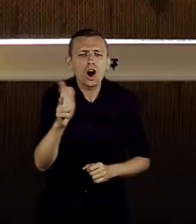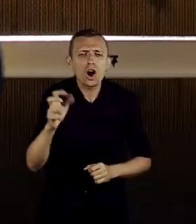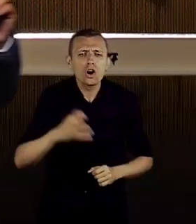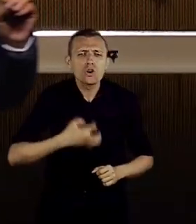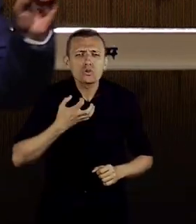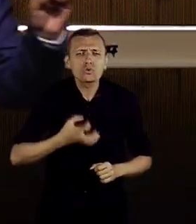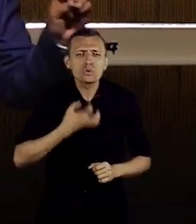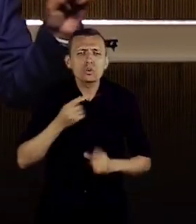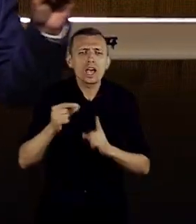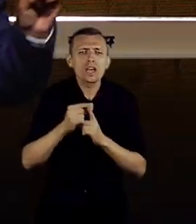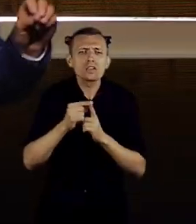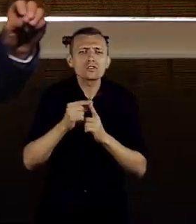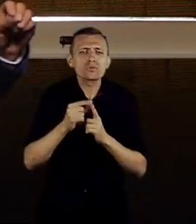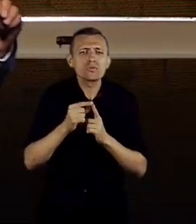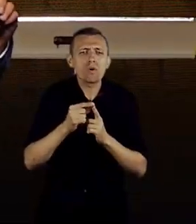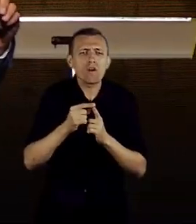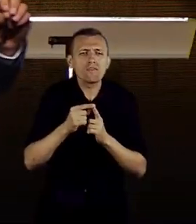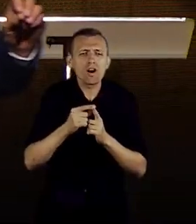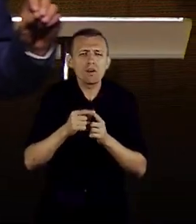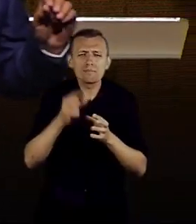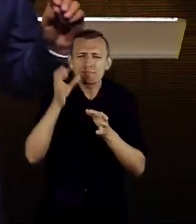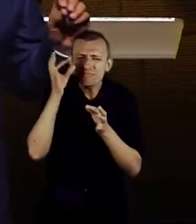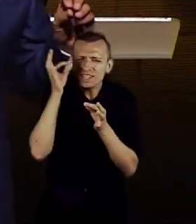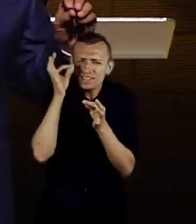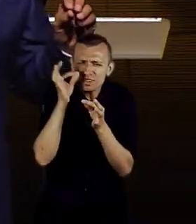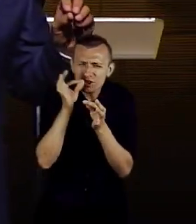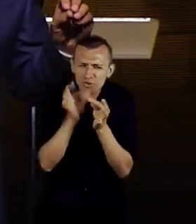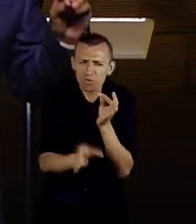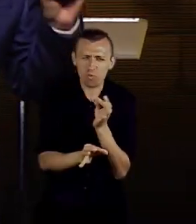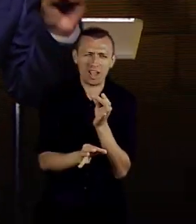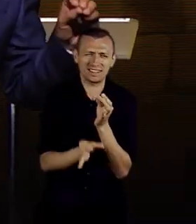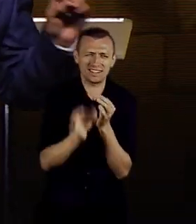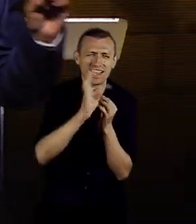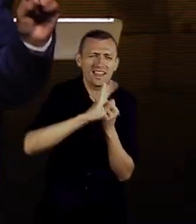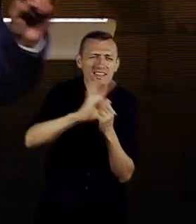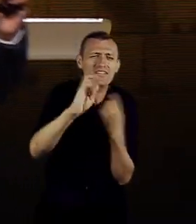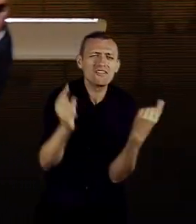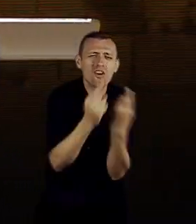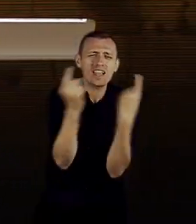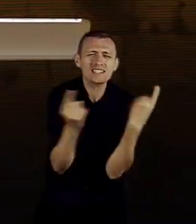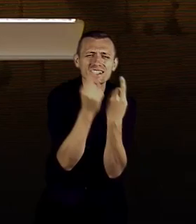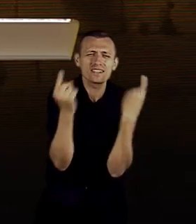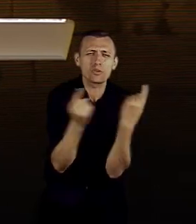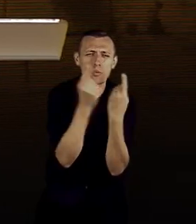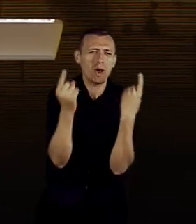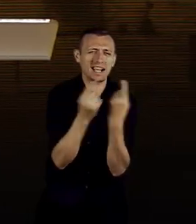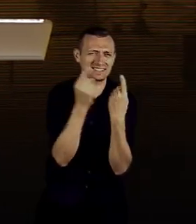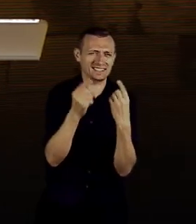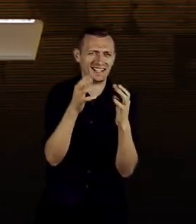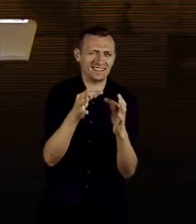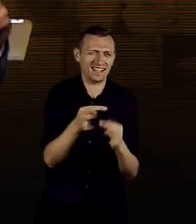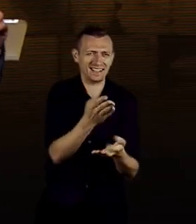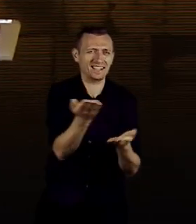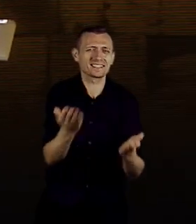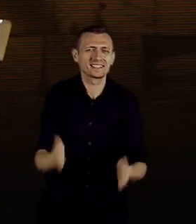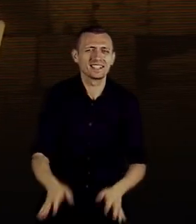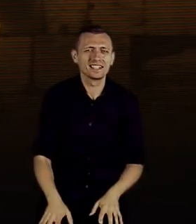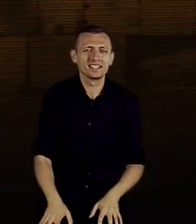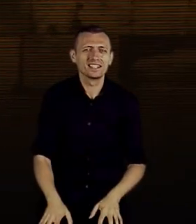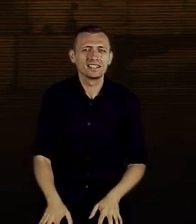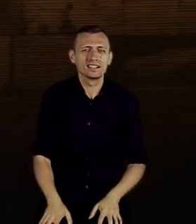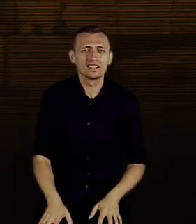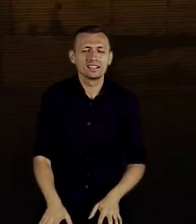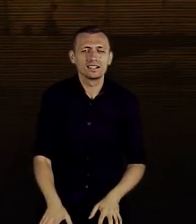ciebie, ponieważ twoja życiowa sytuacja, ten etap duchowej podróży, w którym dzisiaj